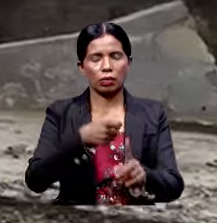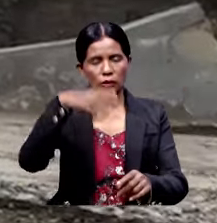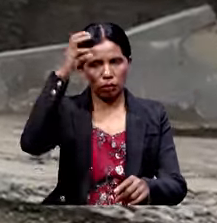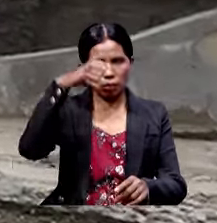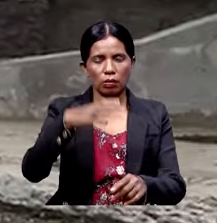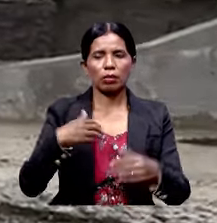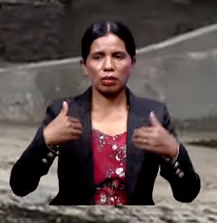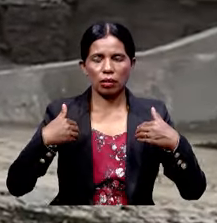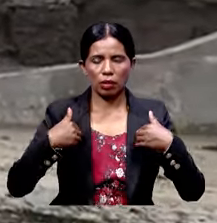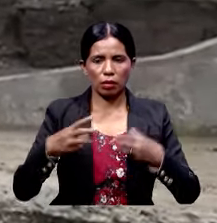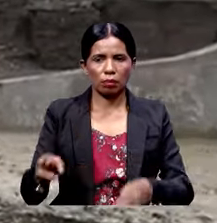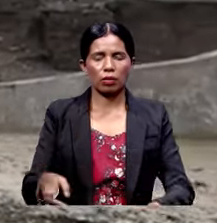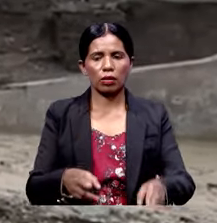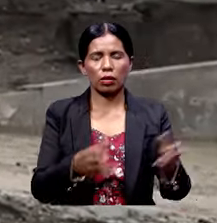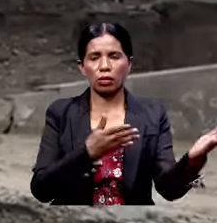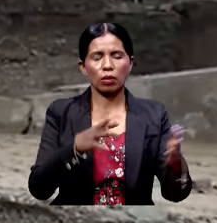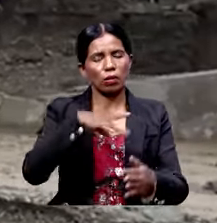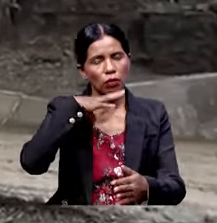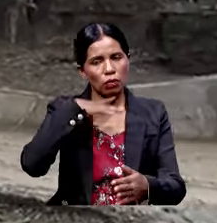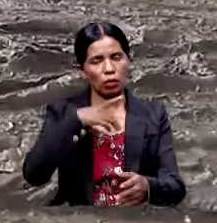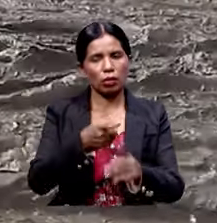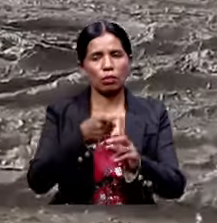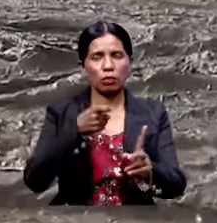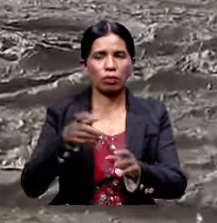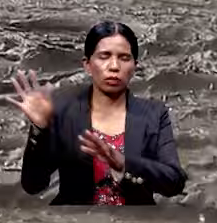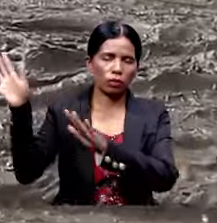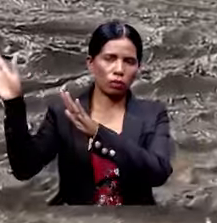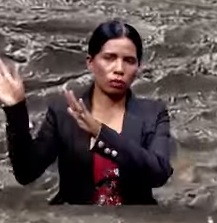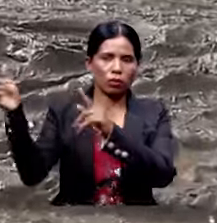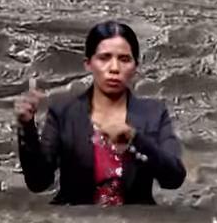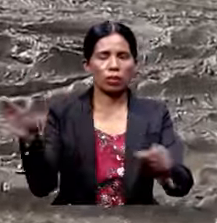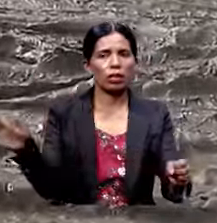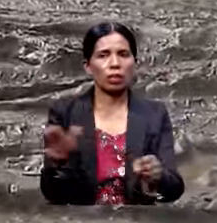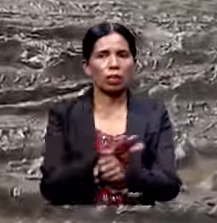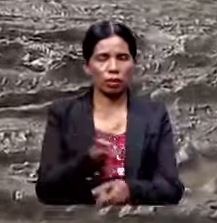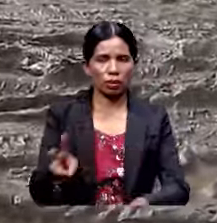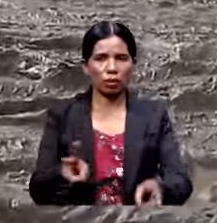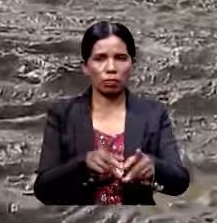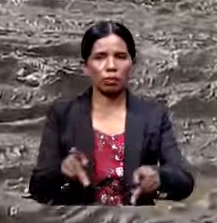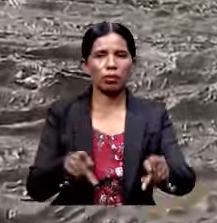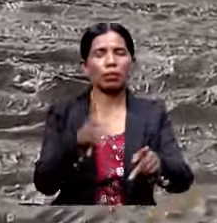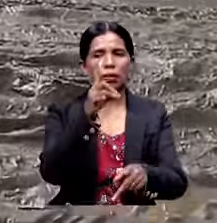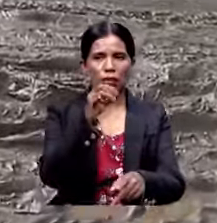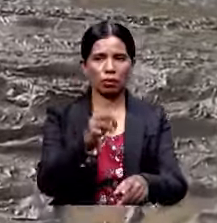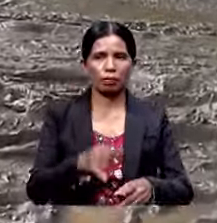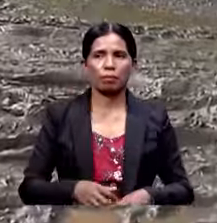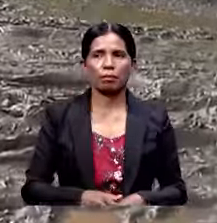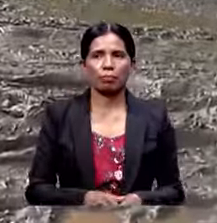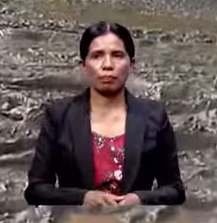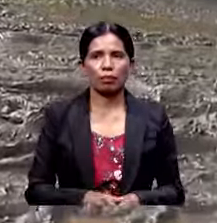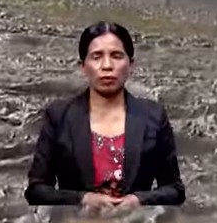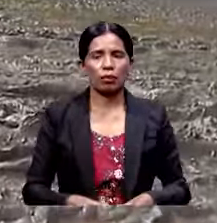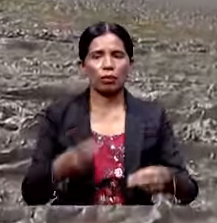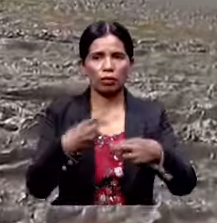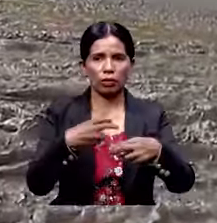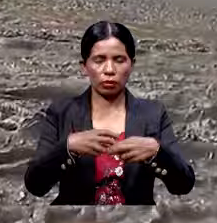hamosu mota sira lori fuer no tahu sira husi railolon tun maitaka strada publiku iha sidade dili. Alene ne fo impactu